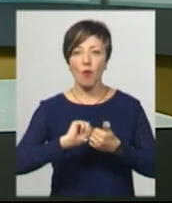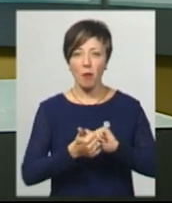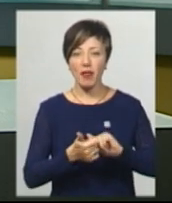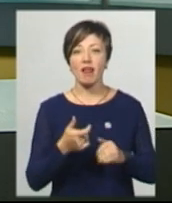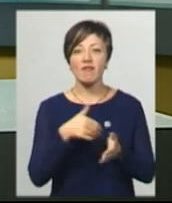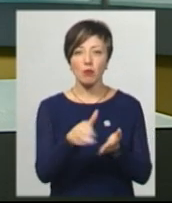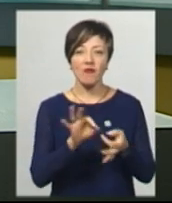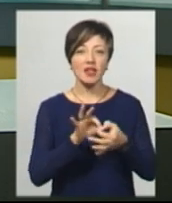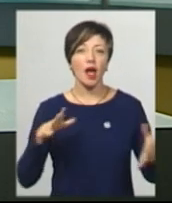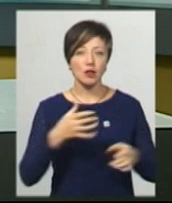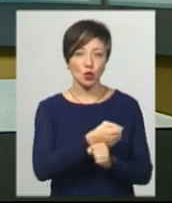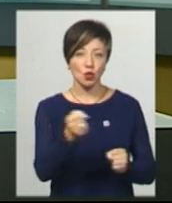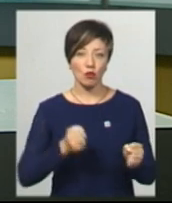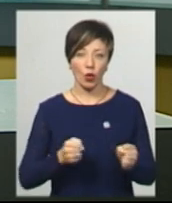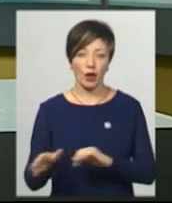ядерної зброї.